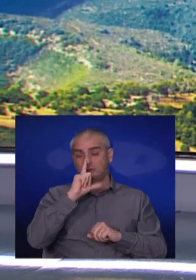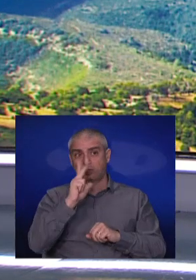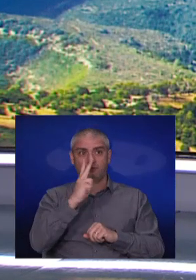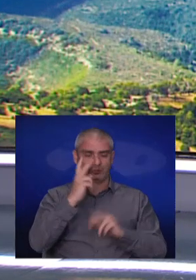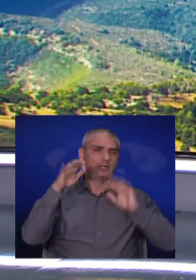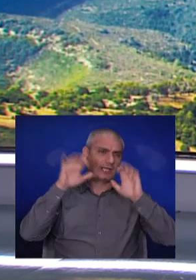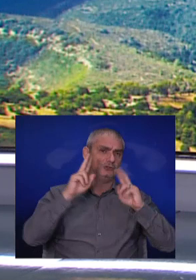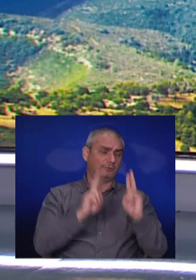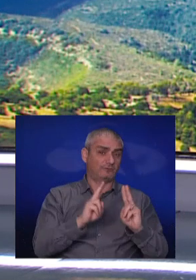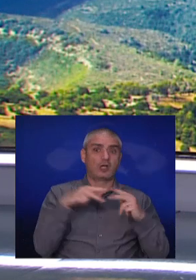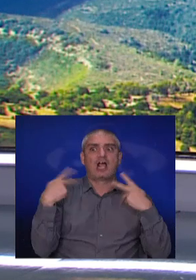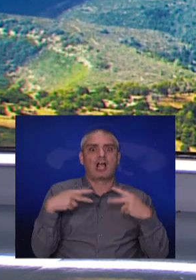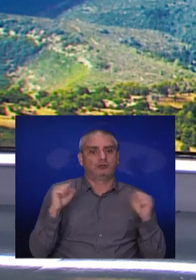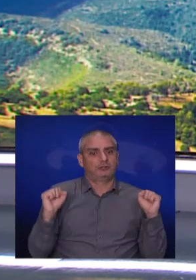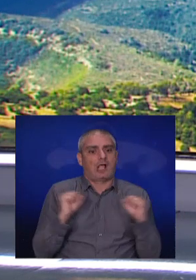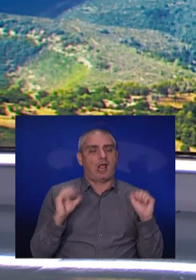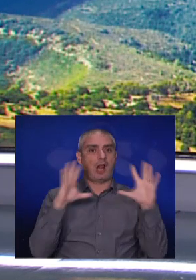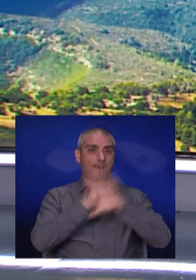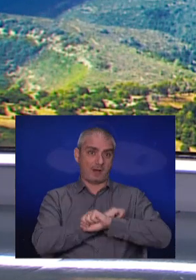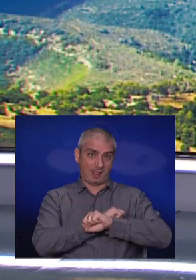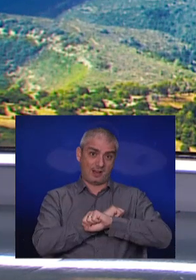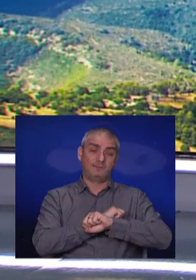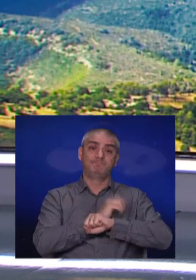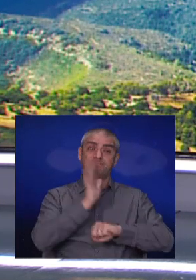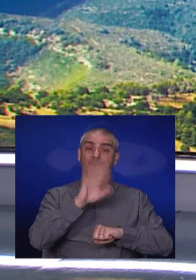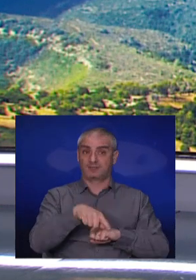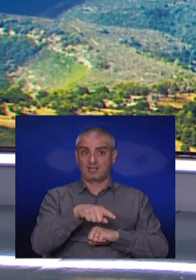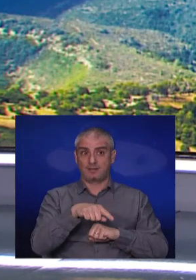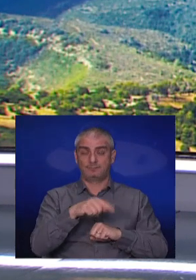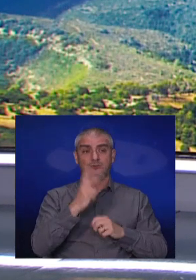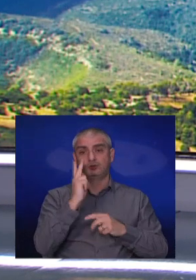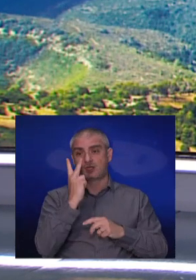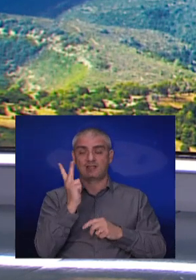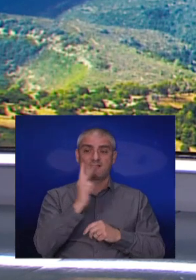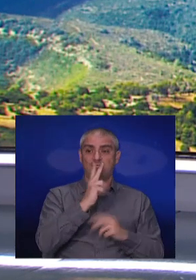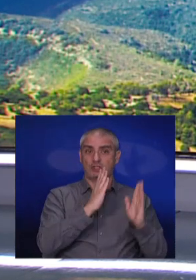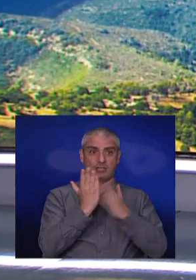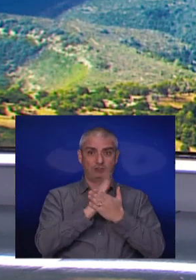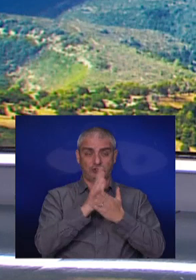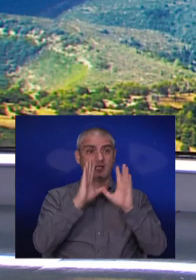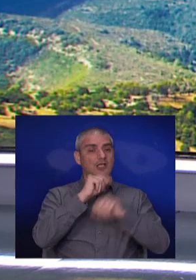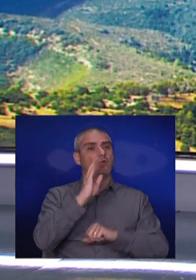כאמור ייפסק ויש חשש מקרה בלילה, גם בין שני לשלישי בלילה. ביום